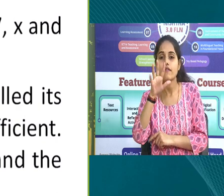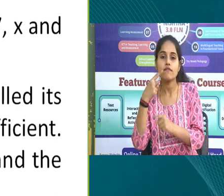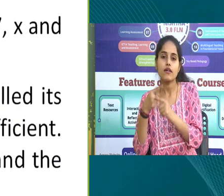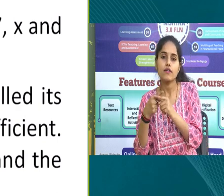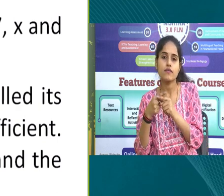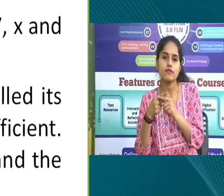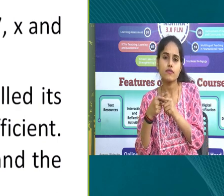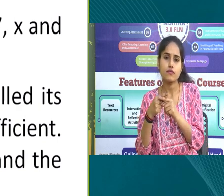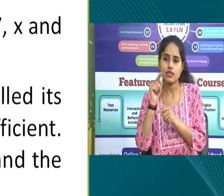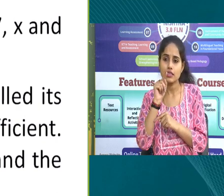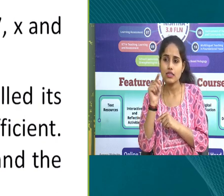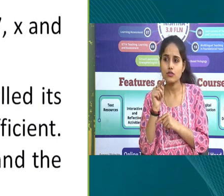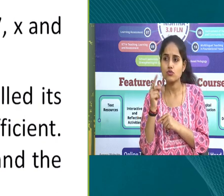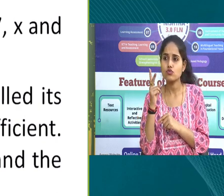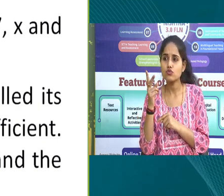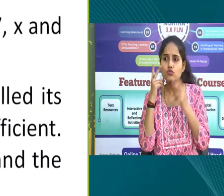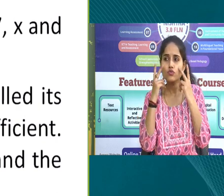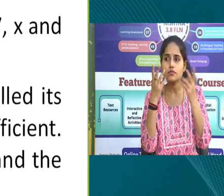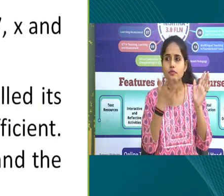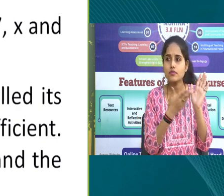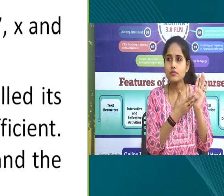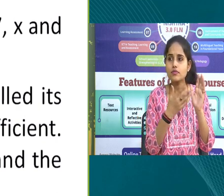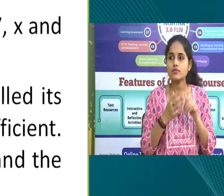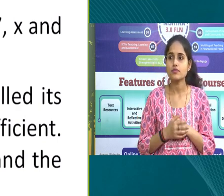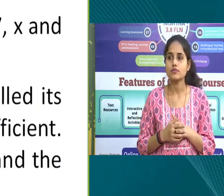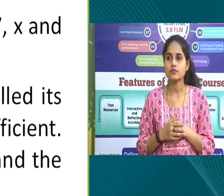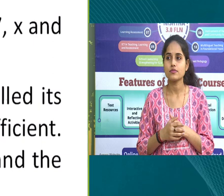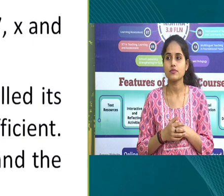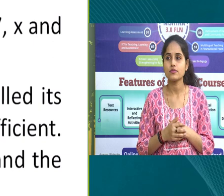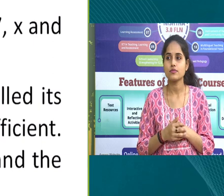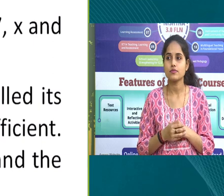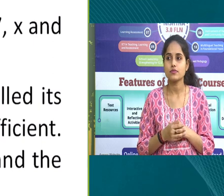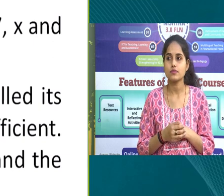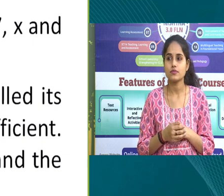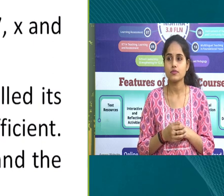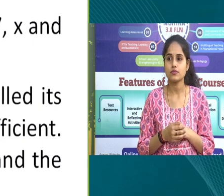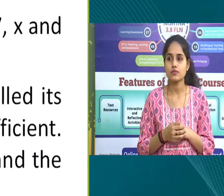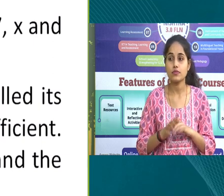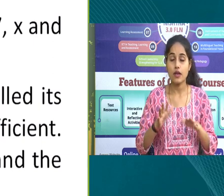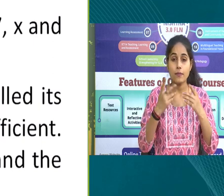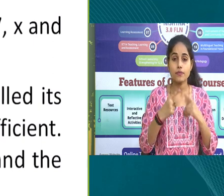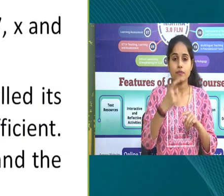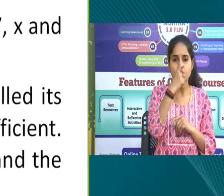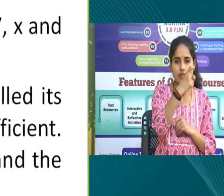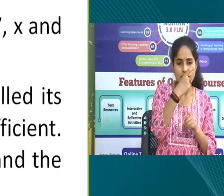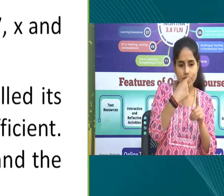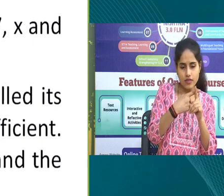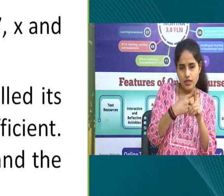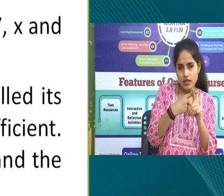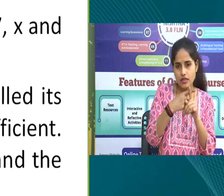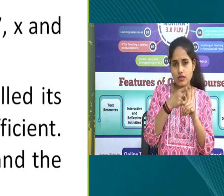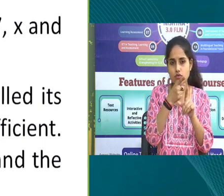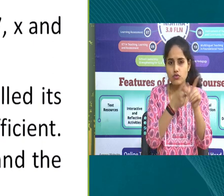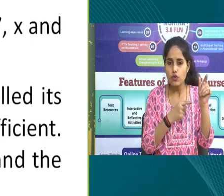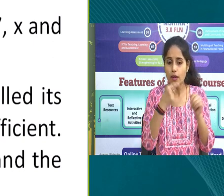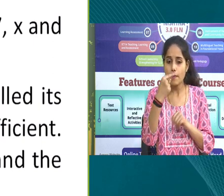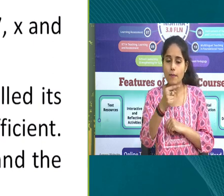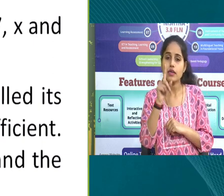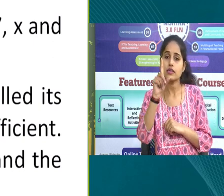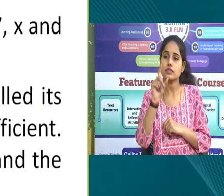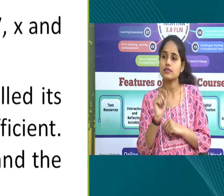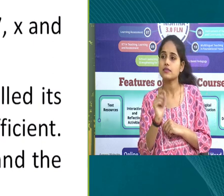हज तू टर्म्स क्लियर है ये हमें हम आगे बढ़ सकते हैं 7xy टर्म्स में